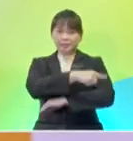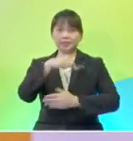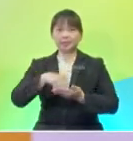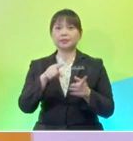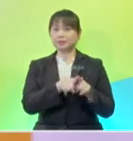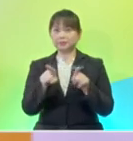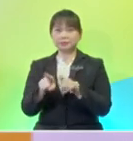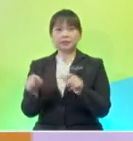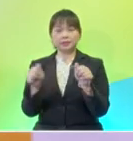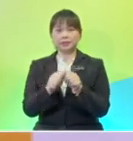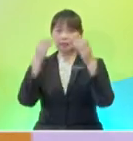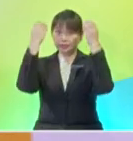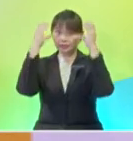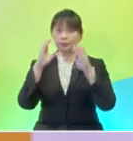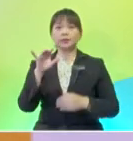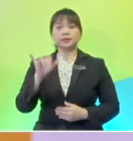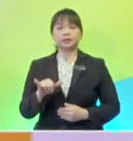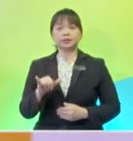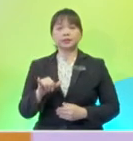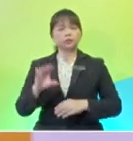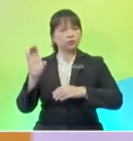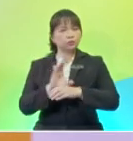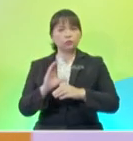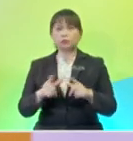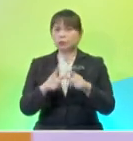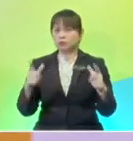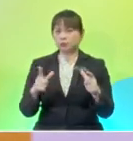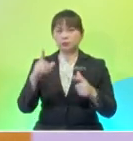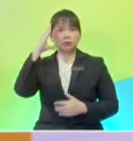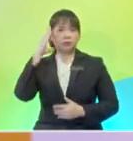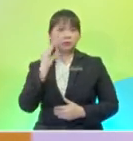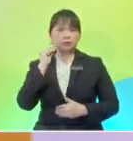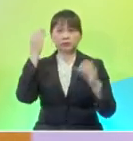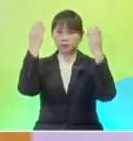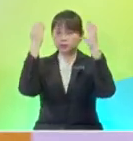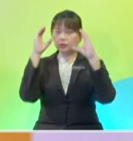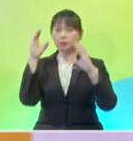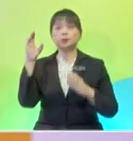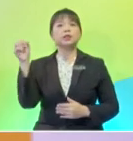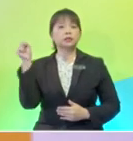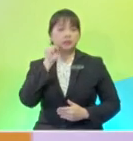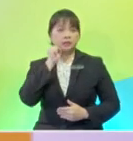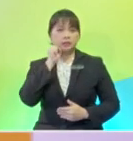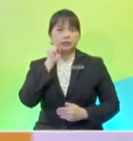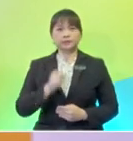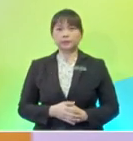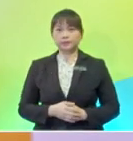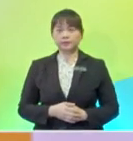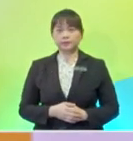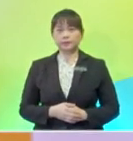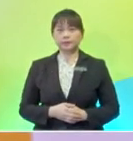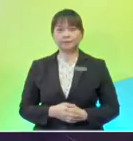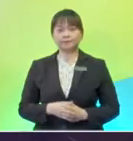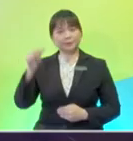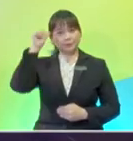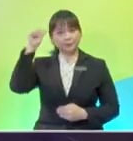dengan cekgu kita yang cukup luas pengalamannya yaitu cekgu Sakinah Muhammad Hanif